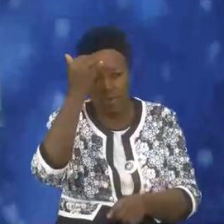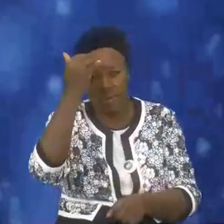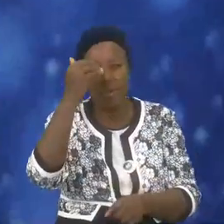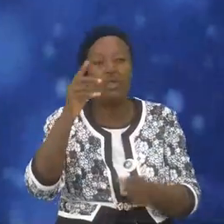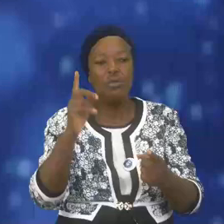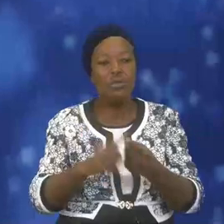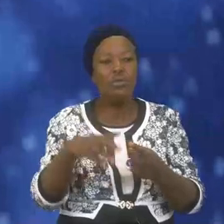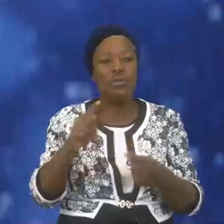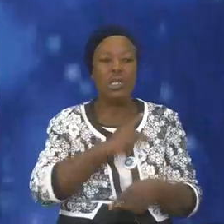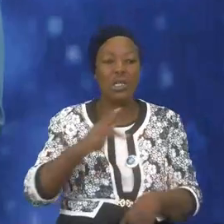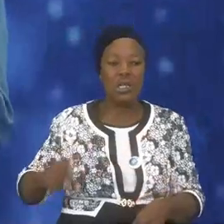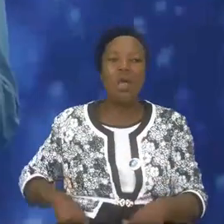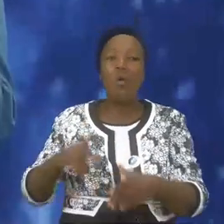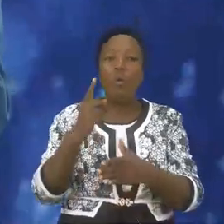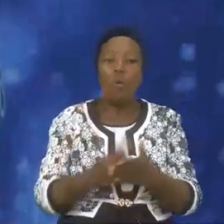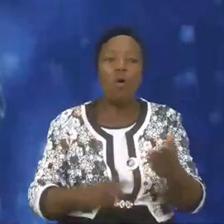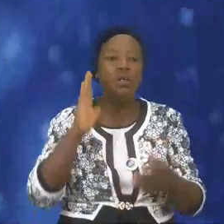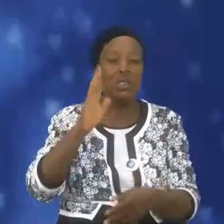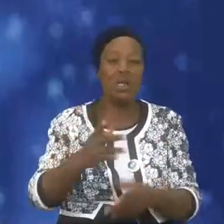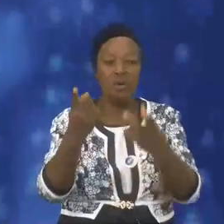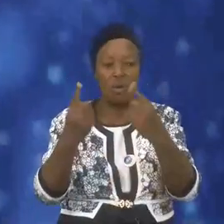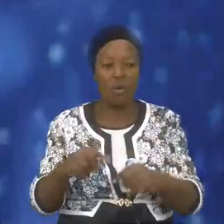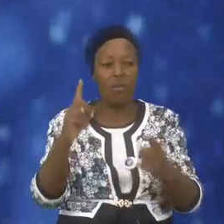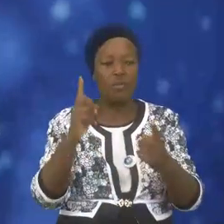qui doit arriver après cela.